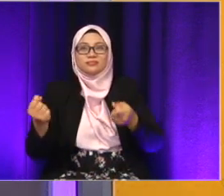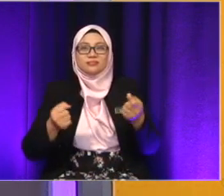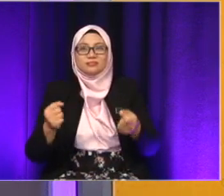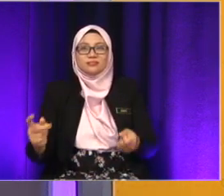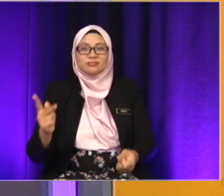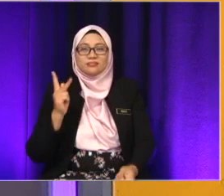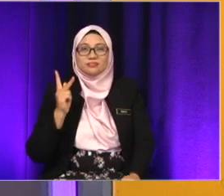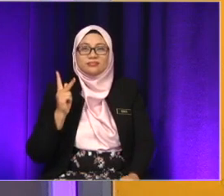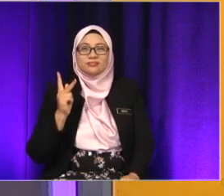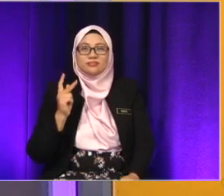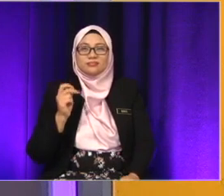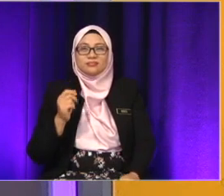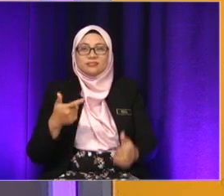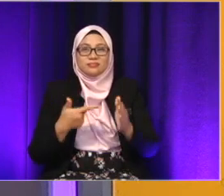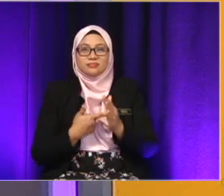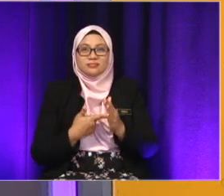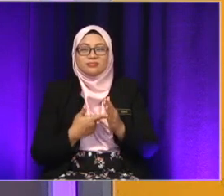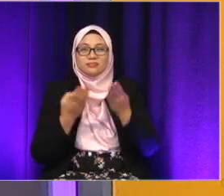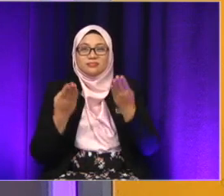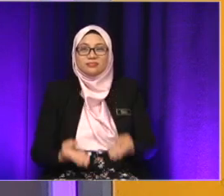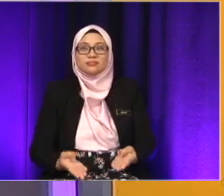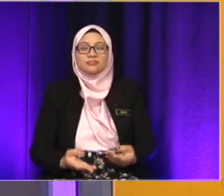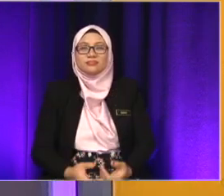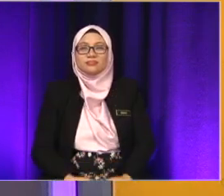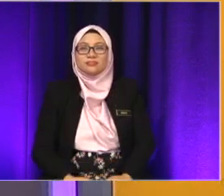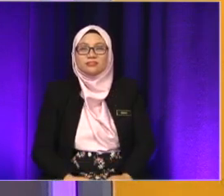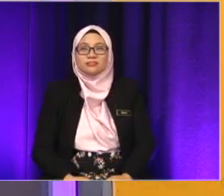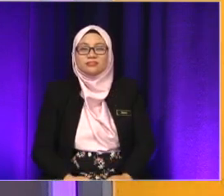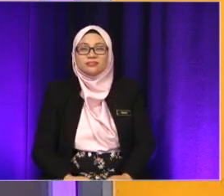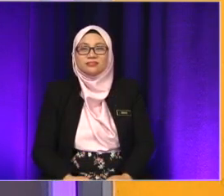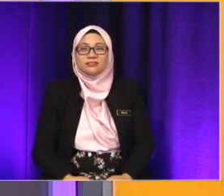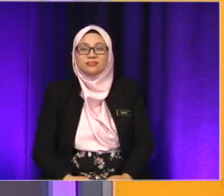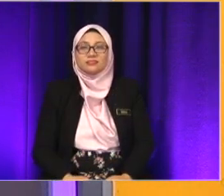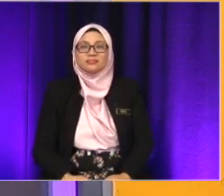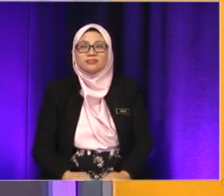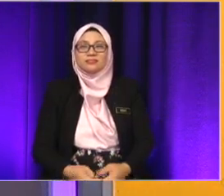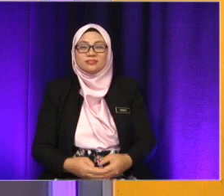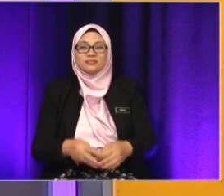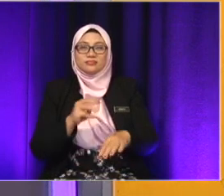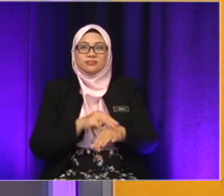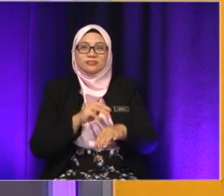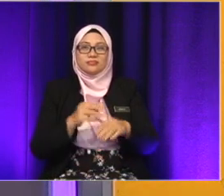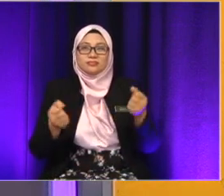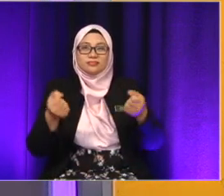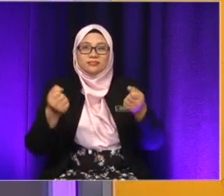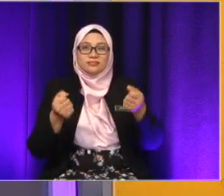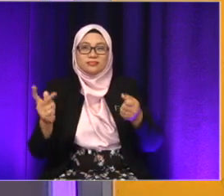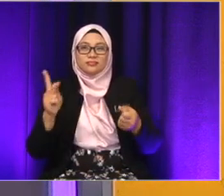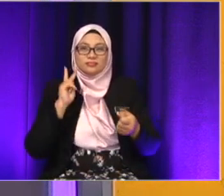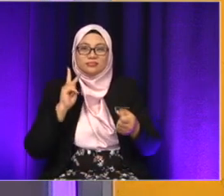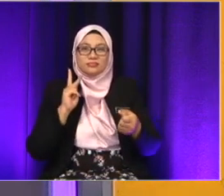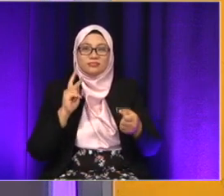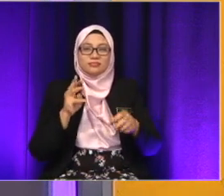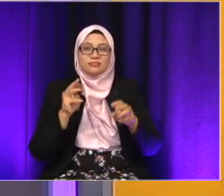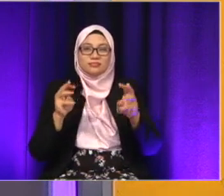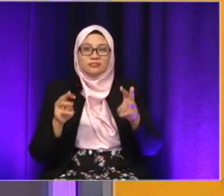terbuai. Tidak, lagi laju lagi berat dia. Waktu sistem steering kuasa ni, sistem steering kuasa ni diguna untuk waktu kita parking